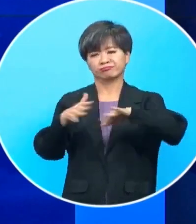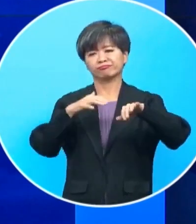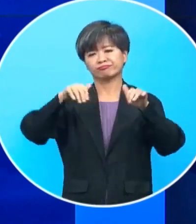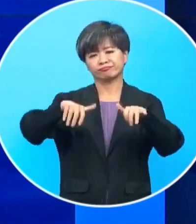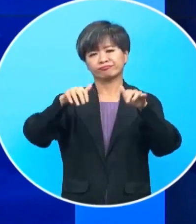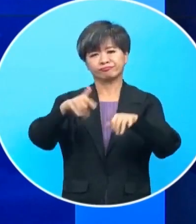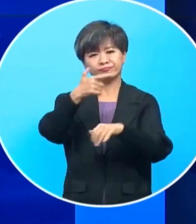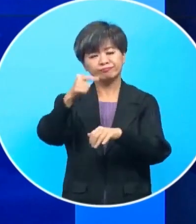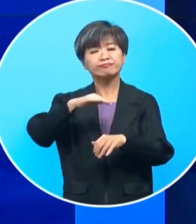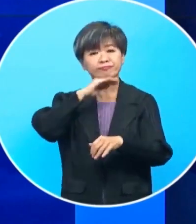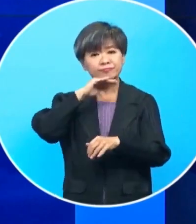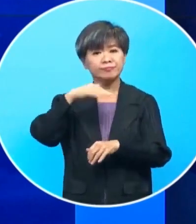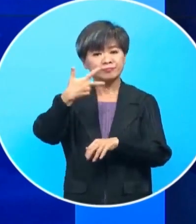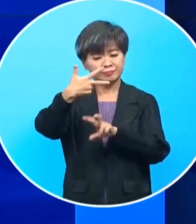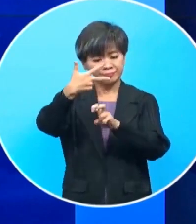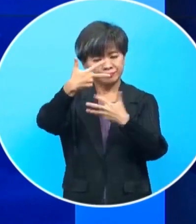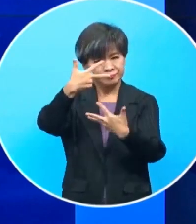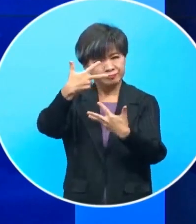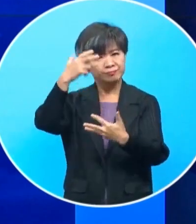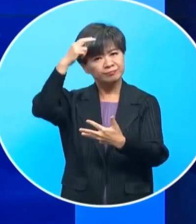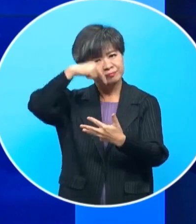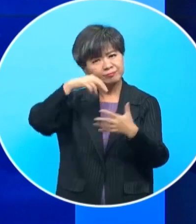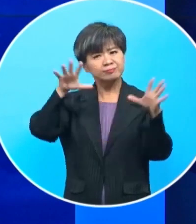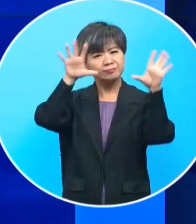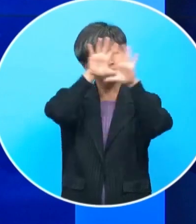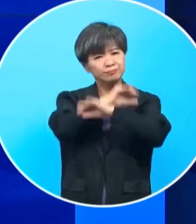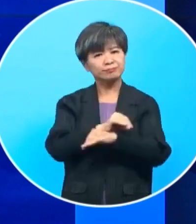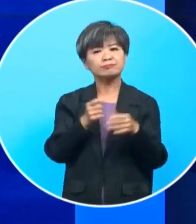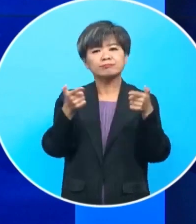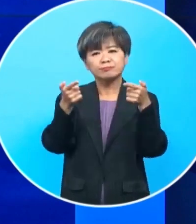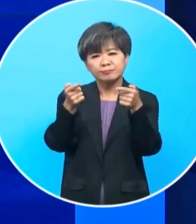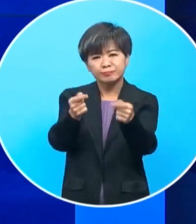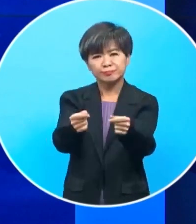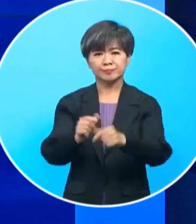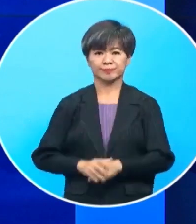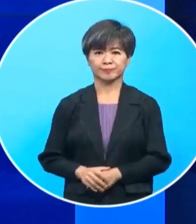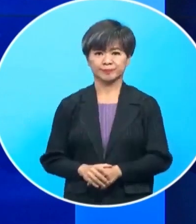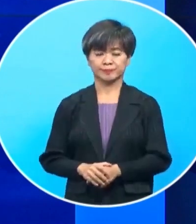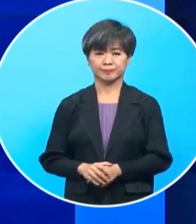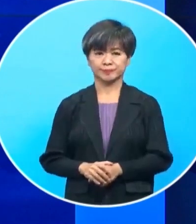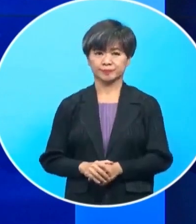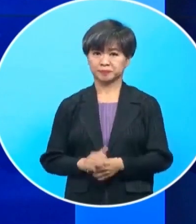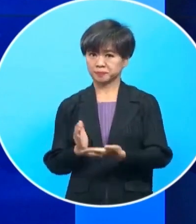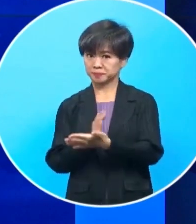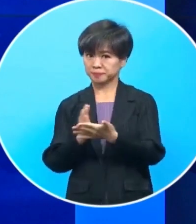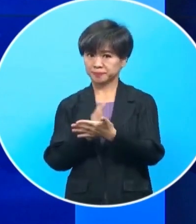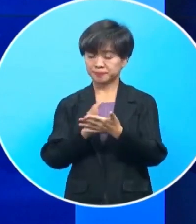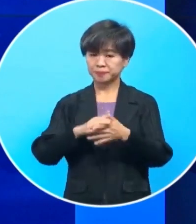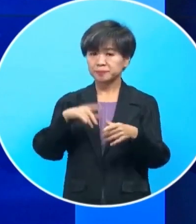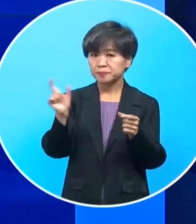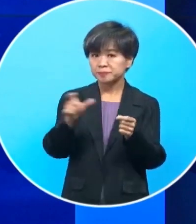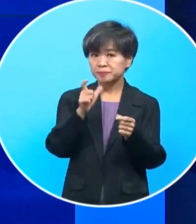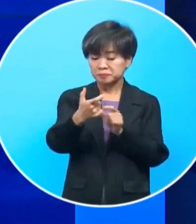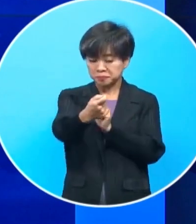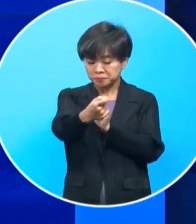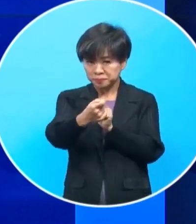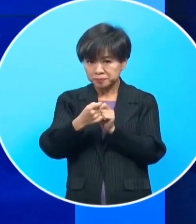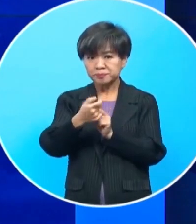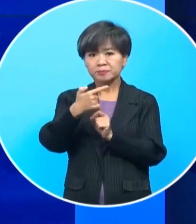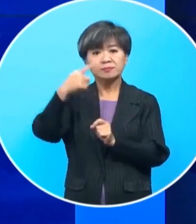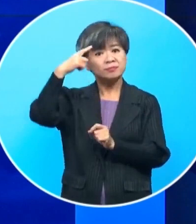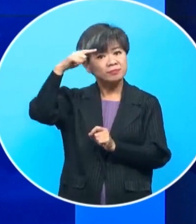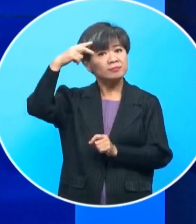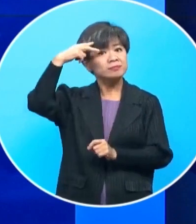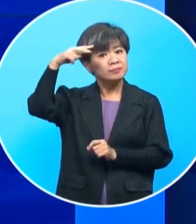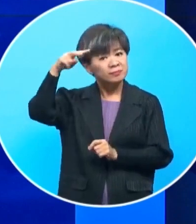的，大概要到28号的下半天或入夜之后才会慢慢的缓和下来。所以整体来说，在台风最为接近我们的明